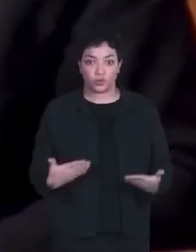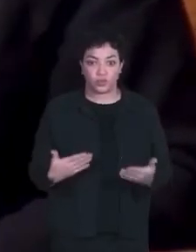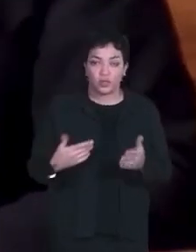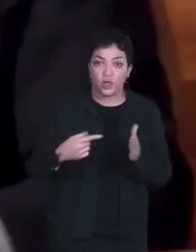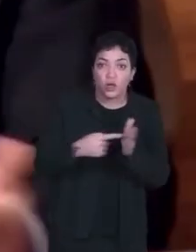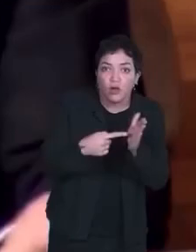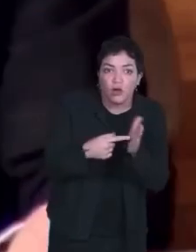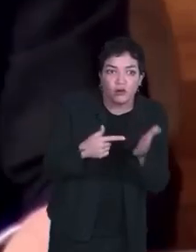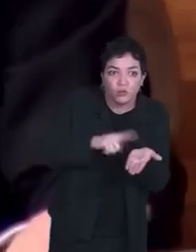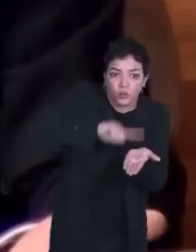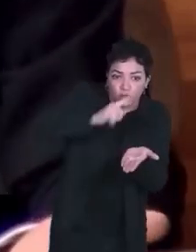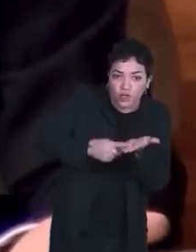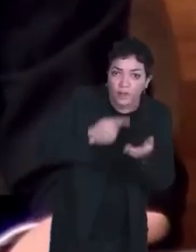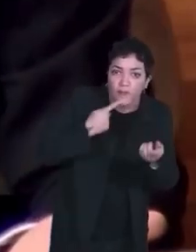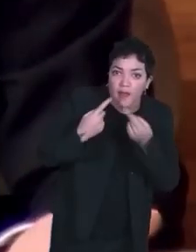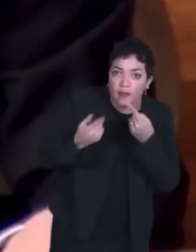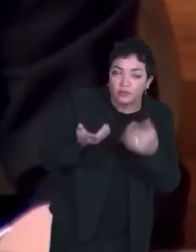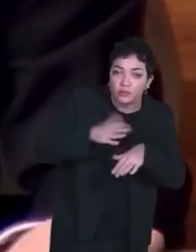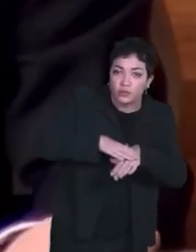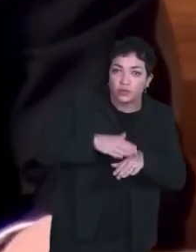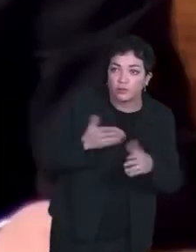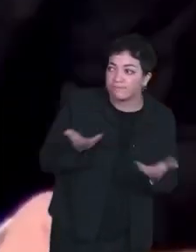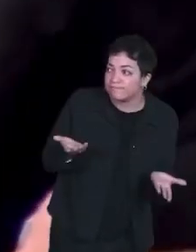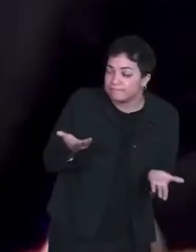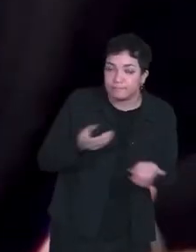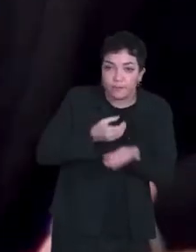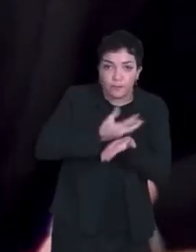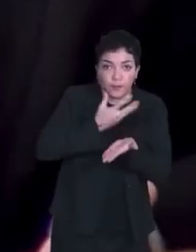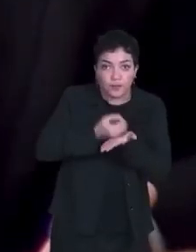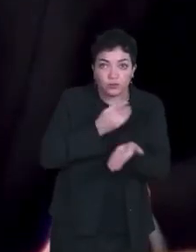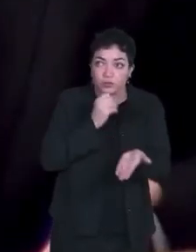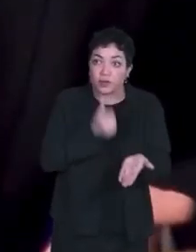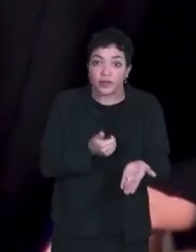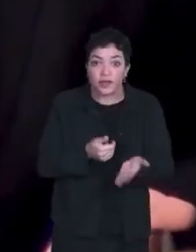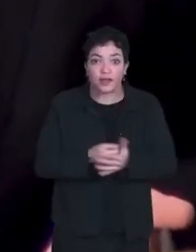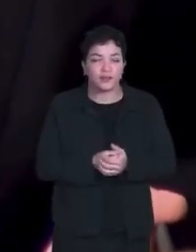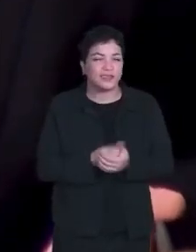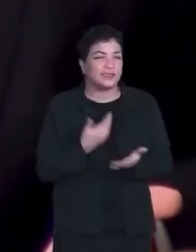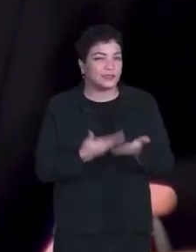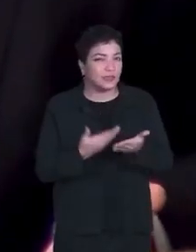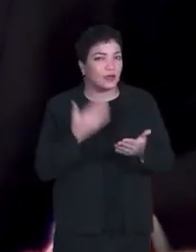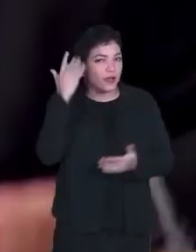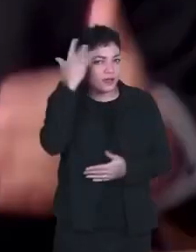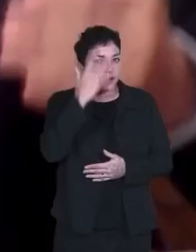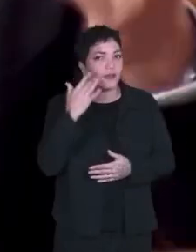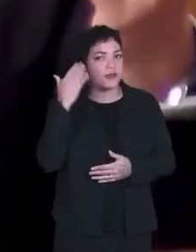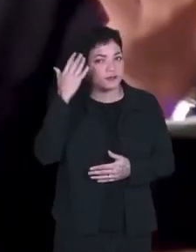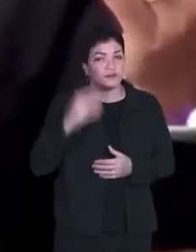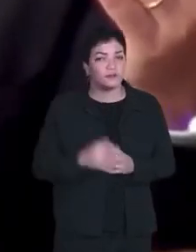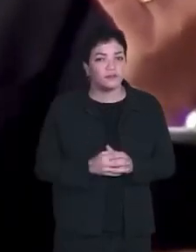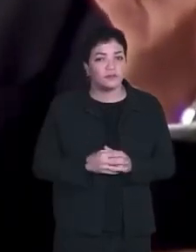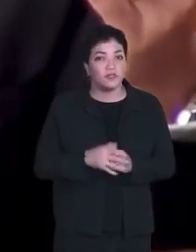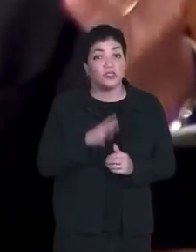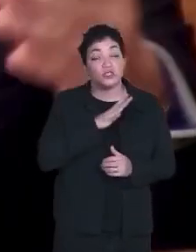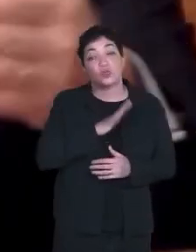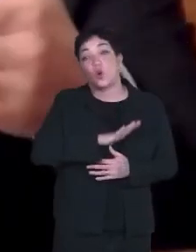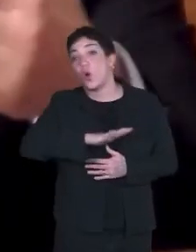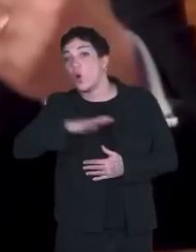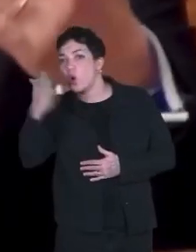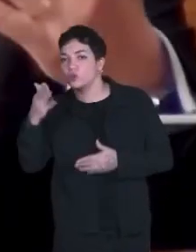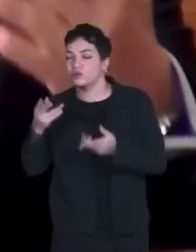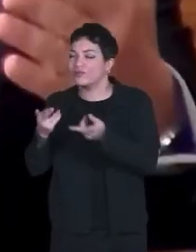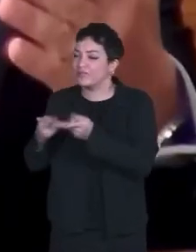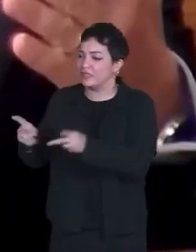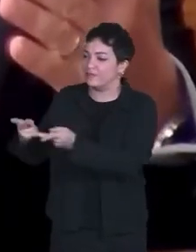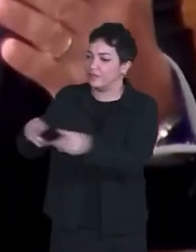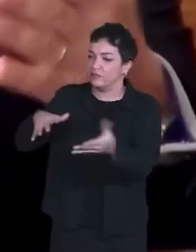lieu. Et en tout cas, on n'a pas ces éléments. Alors même, et c'est ce qui m'inquiète le plus, qu'il y a d'autres grandes collectivités, qui